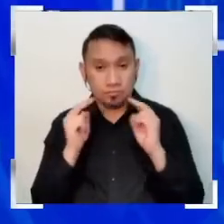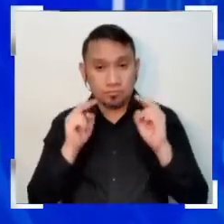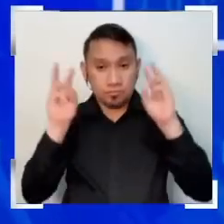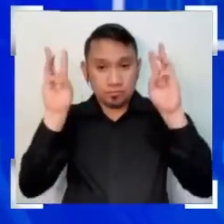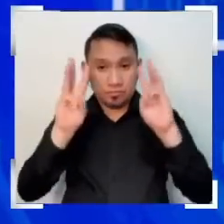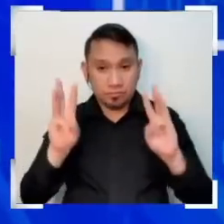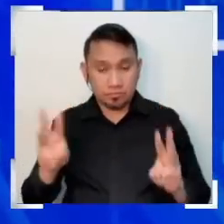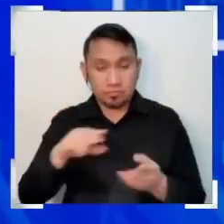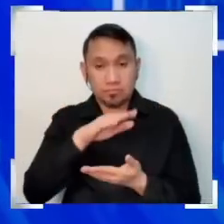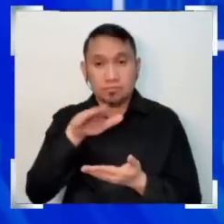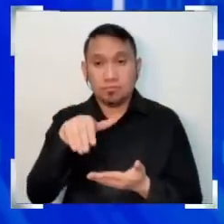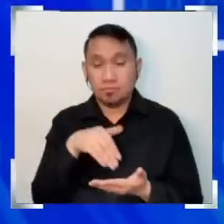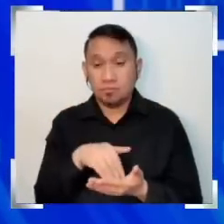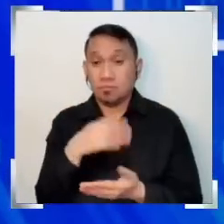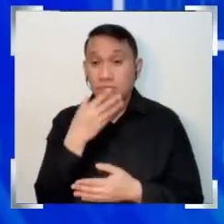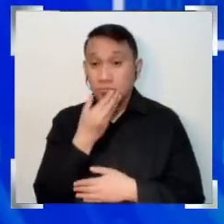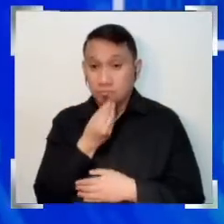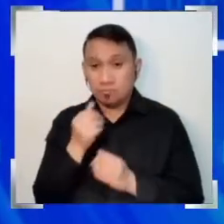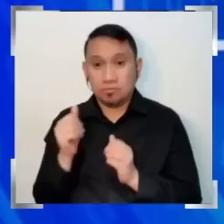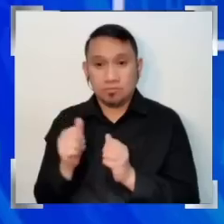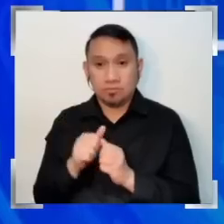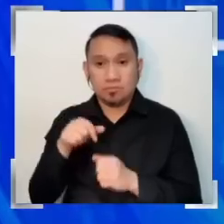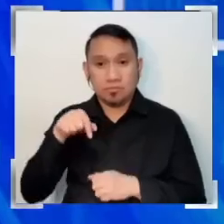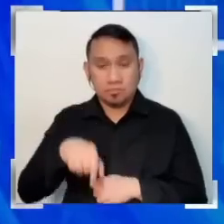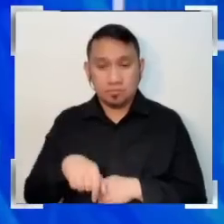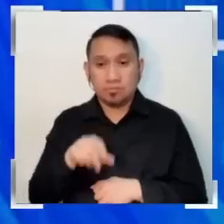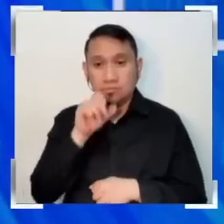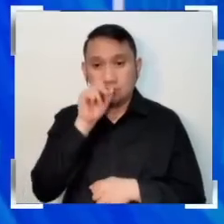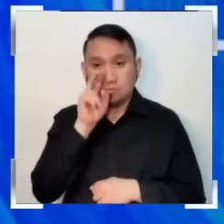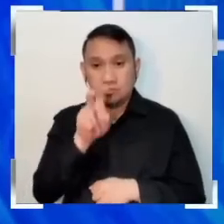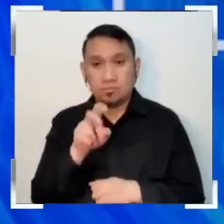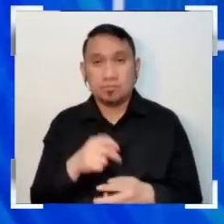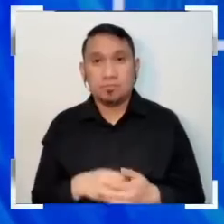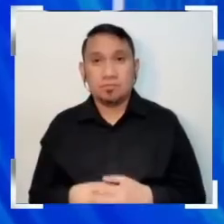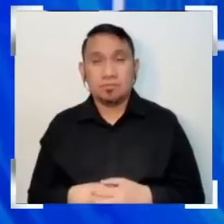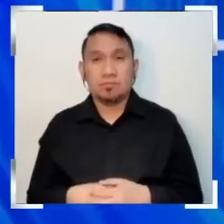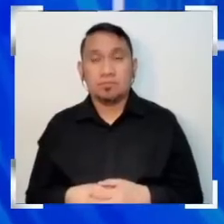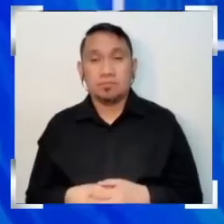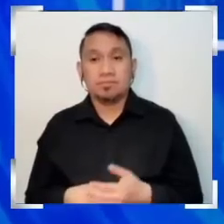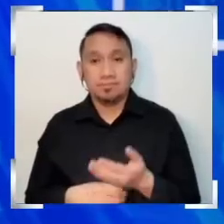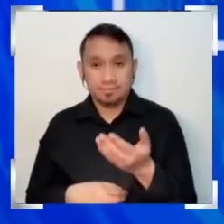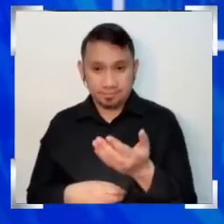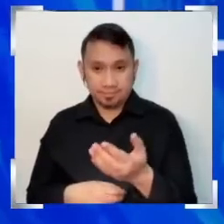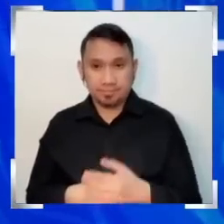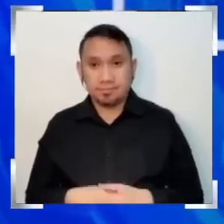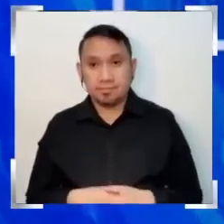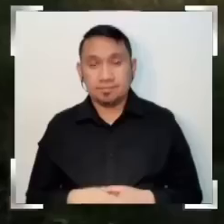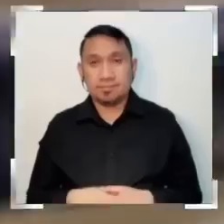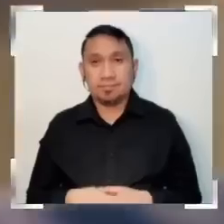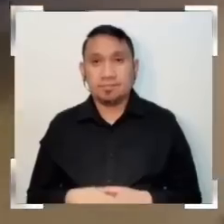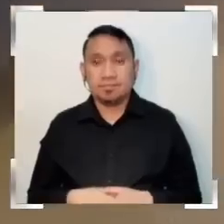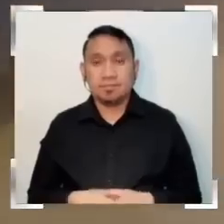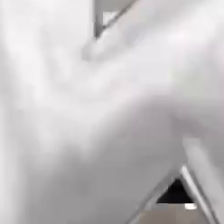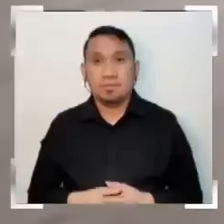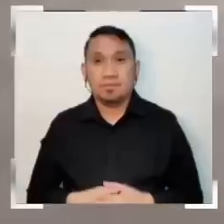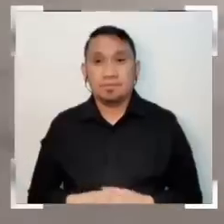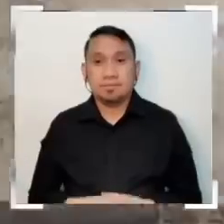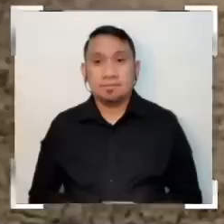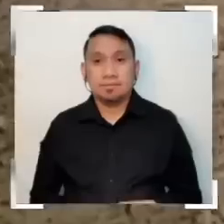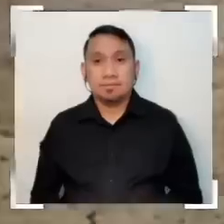kanila, ang makakasama natin dito sa Saksi. Saksi, si Mav Gonzalez.